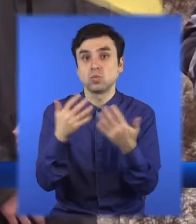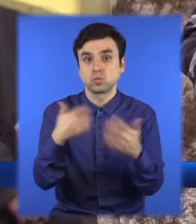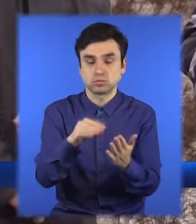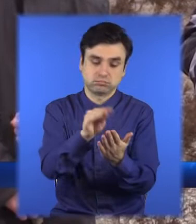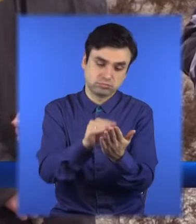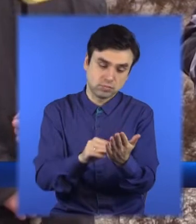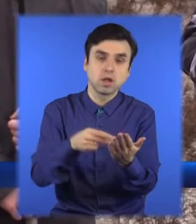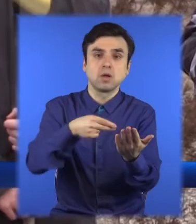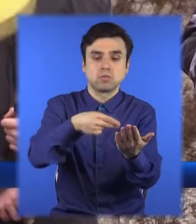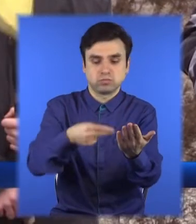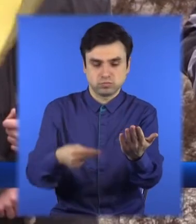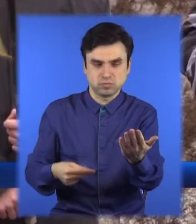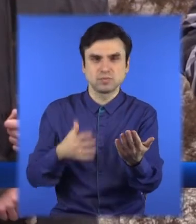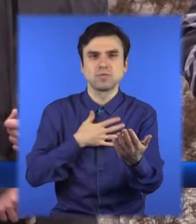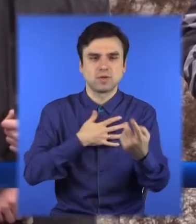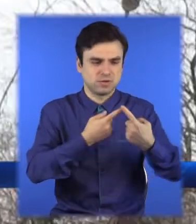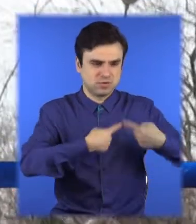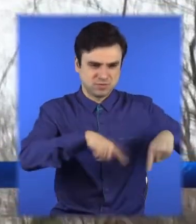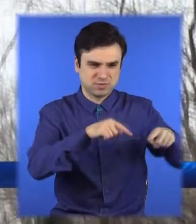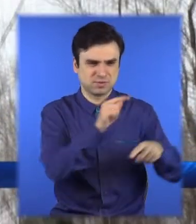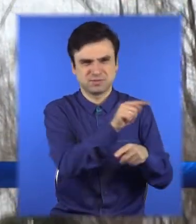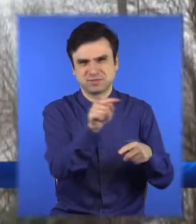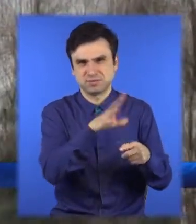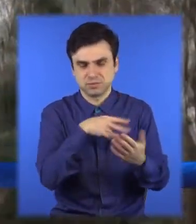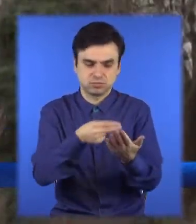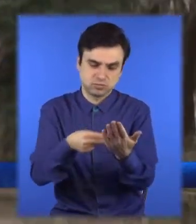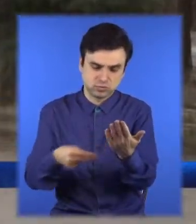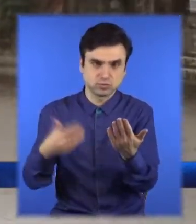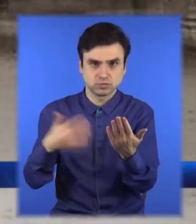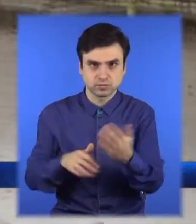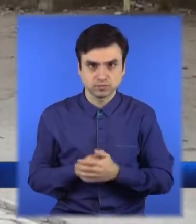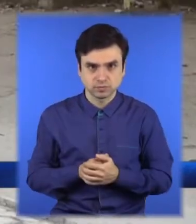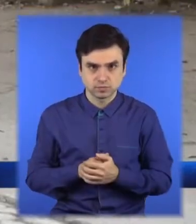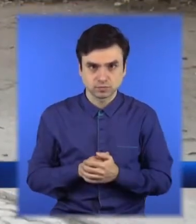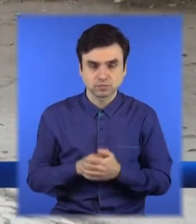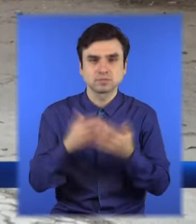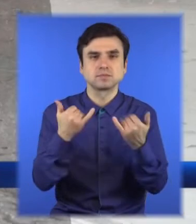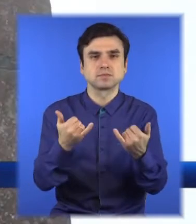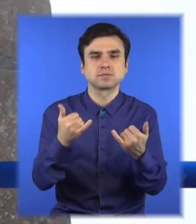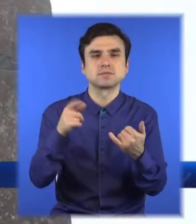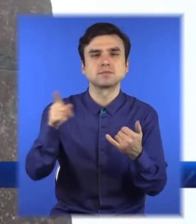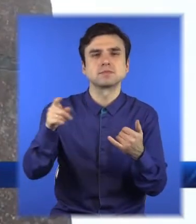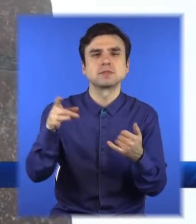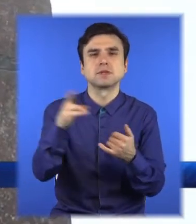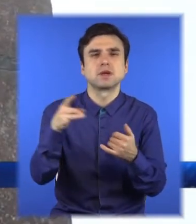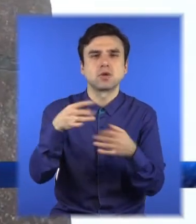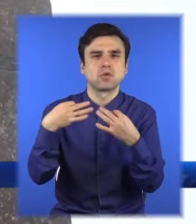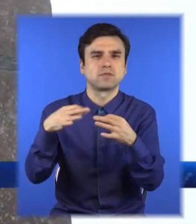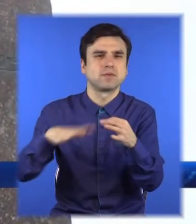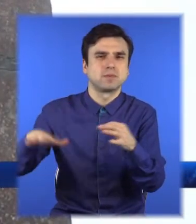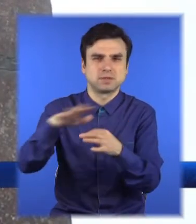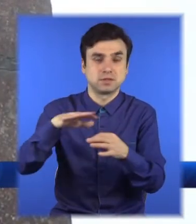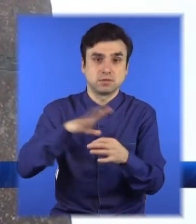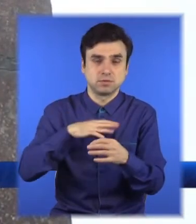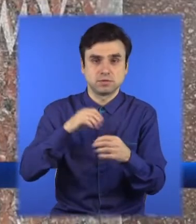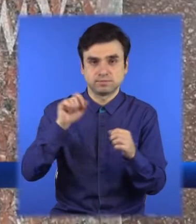і підписали вже члени оргкомітету. А поки в центральному міському районі криворізькі козаки та представники місцевих патріотів